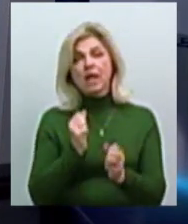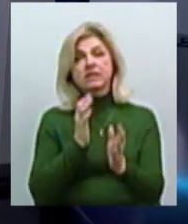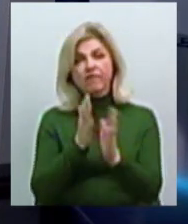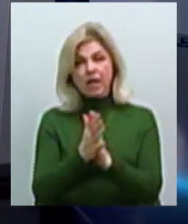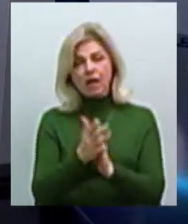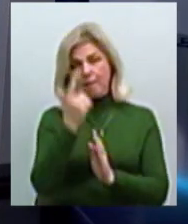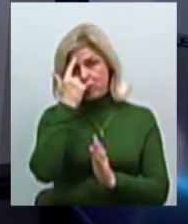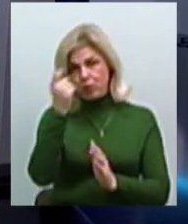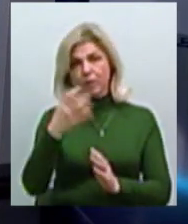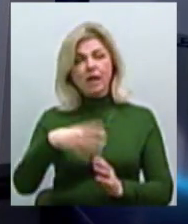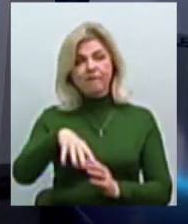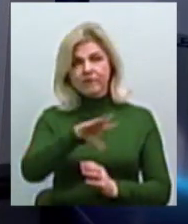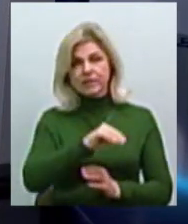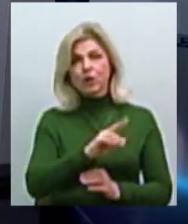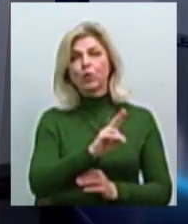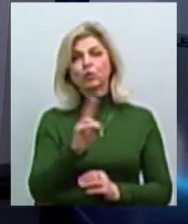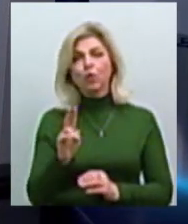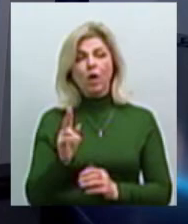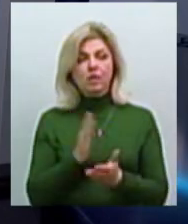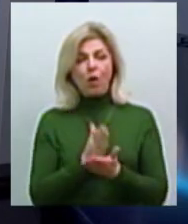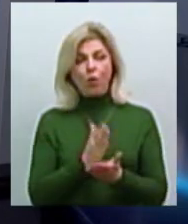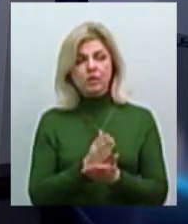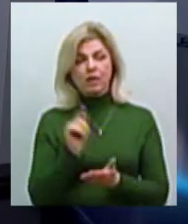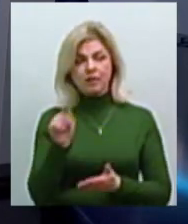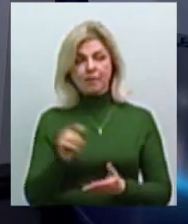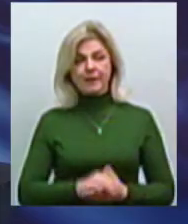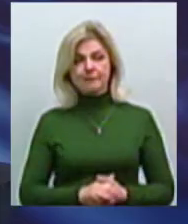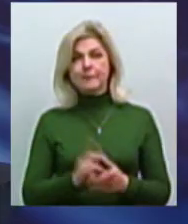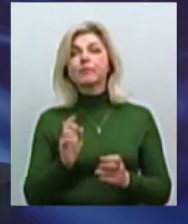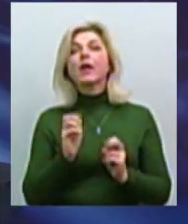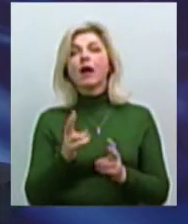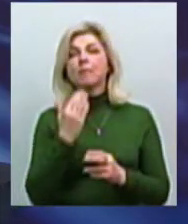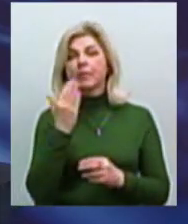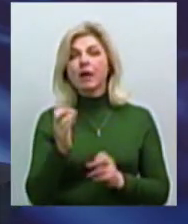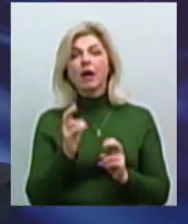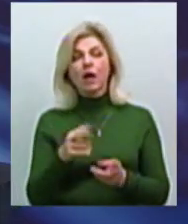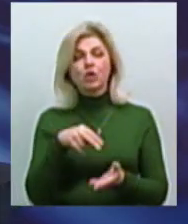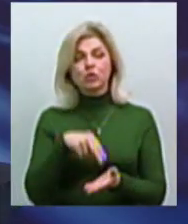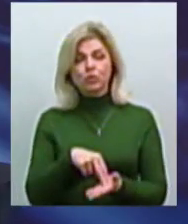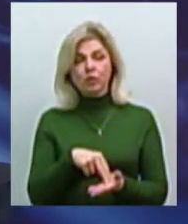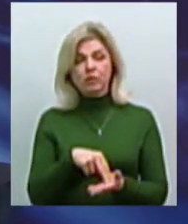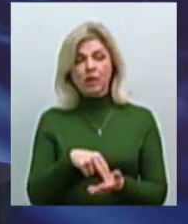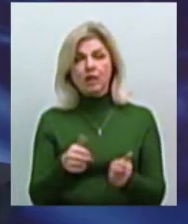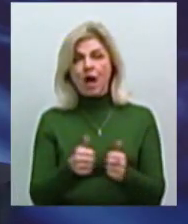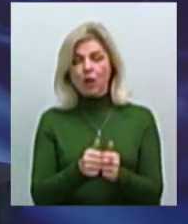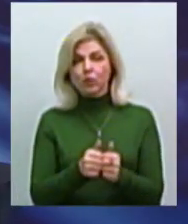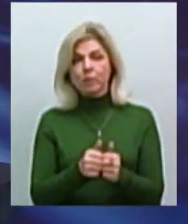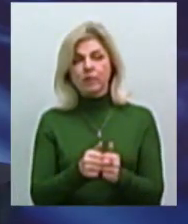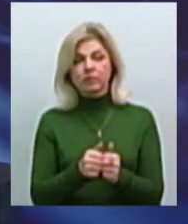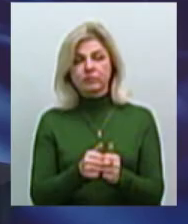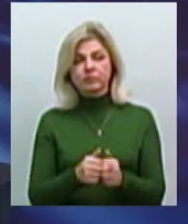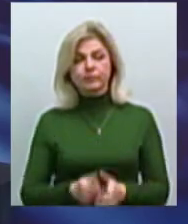предупреждати всіх мешканців, які знаходяться рядом, щоб не підходити. Стояти рядом, так. І одним